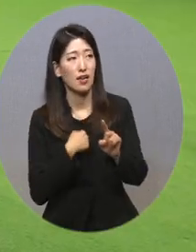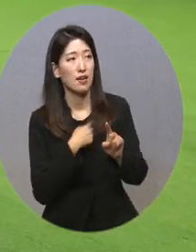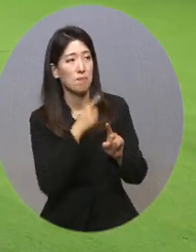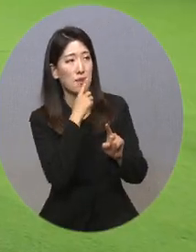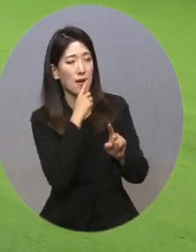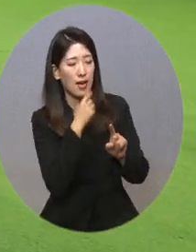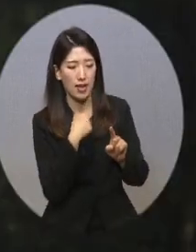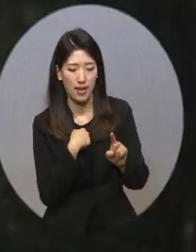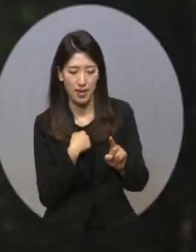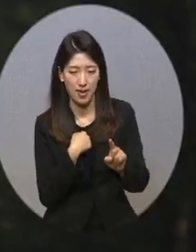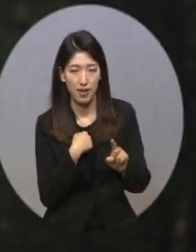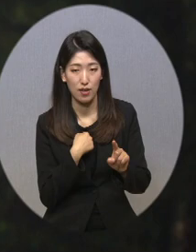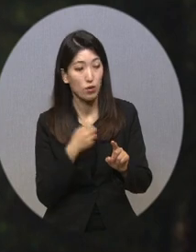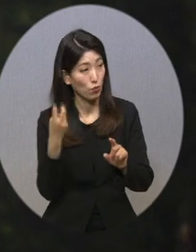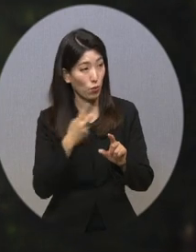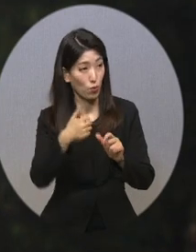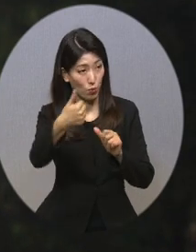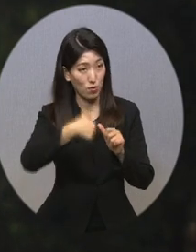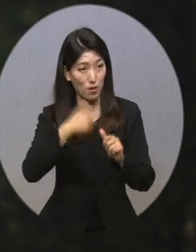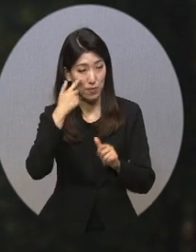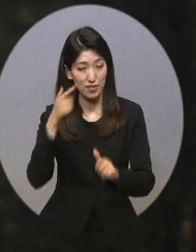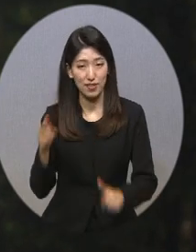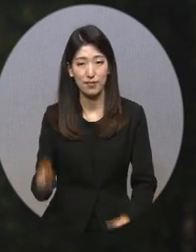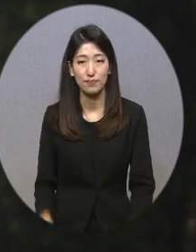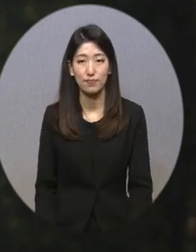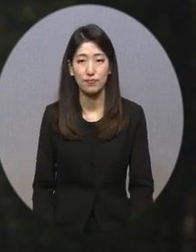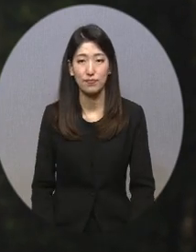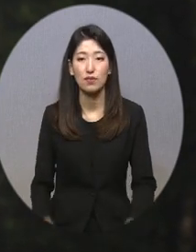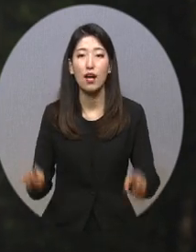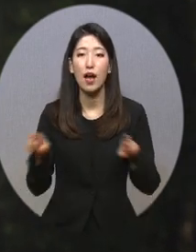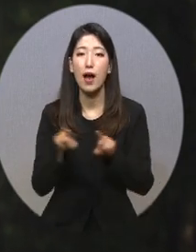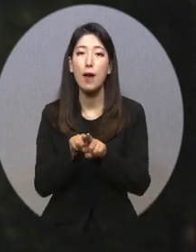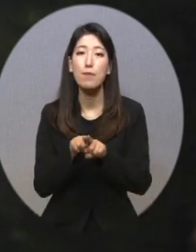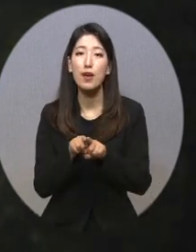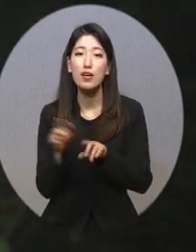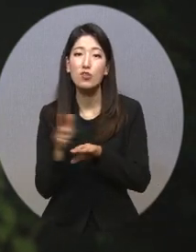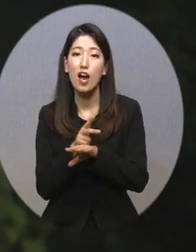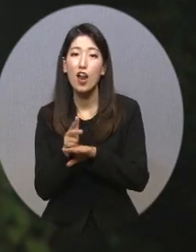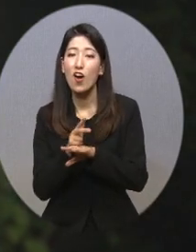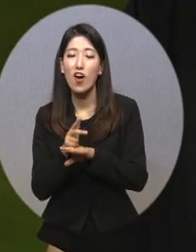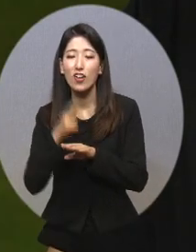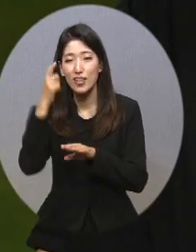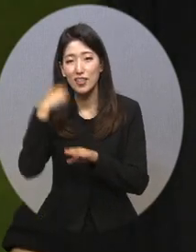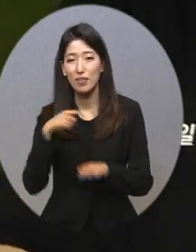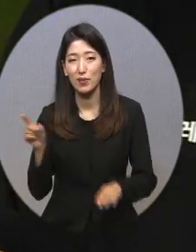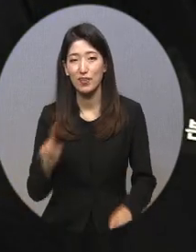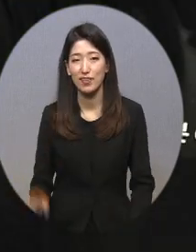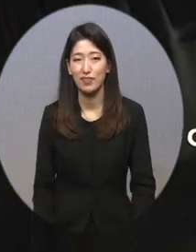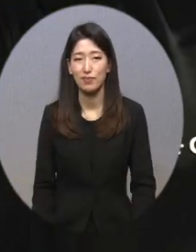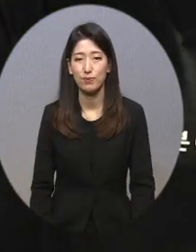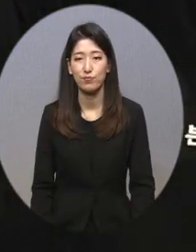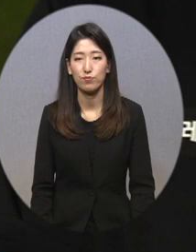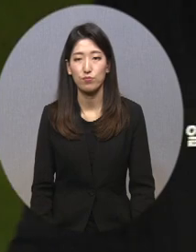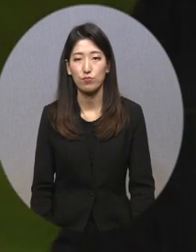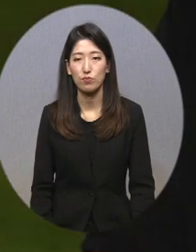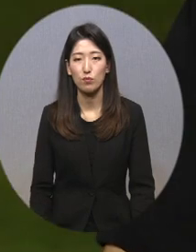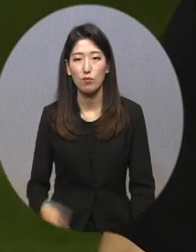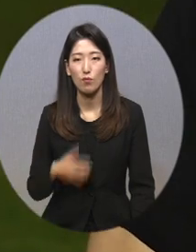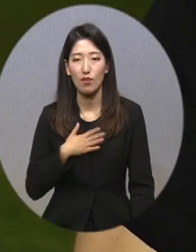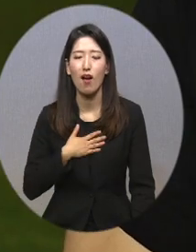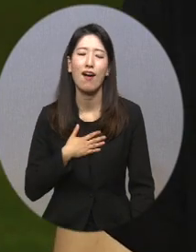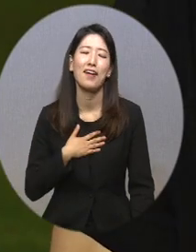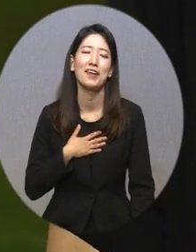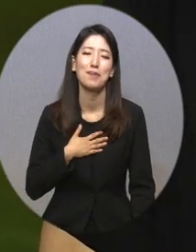또 도전하세요. 오늘 뭐 같이. 여기 촬영해본 소감, 뭐, 은지부터 한번 얘기해볼까? 아, 저 진짜